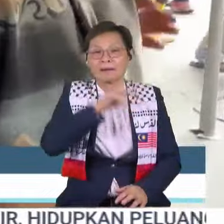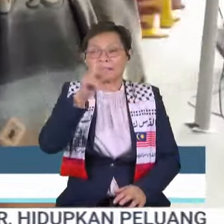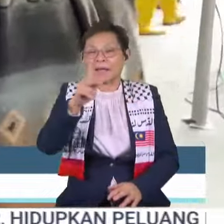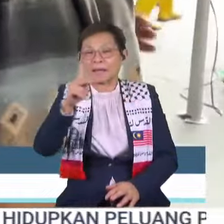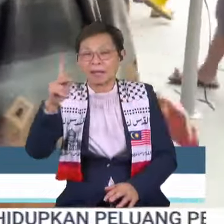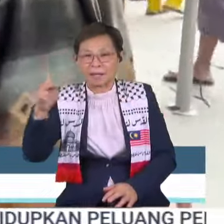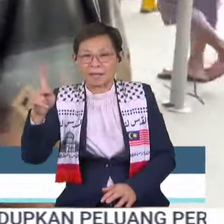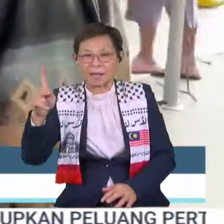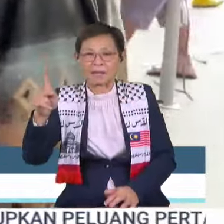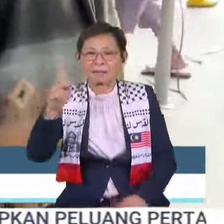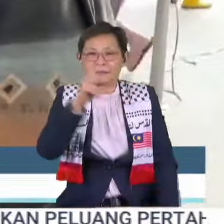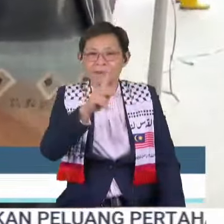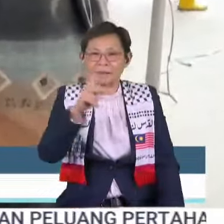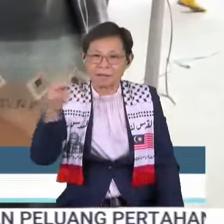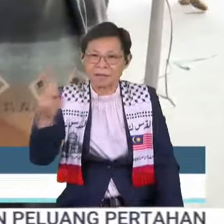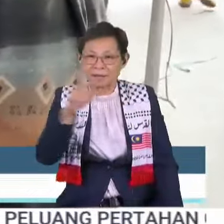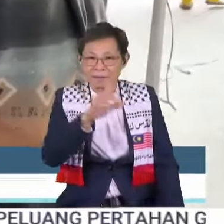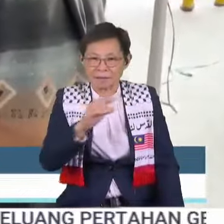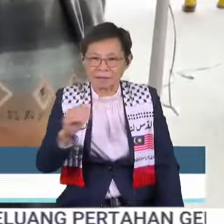pengguna